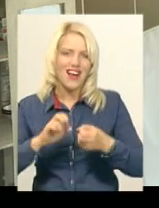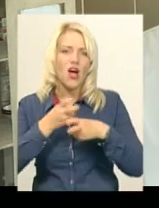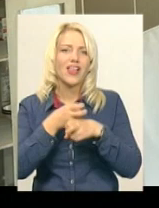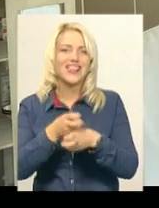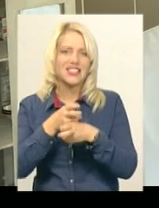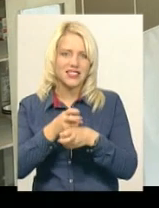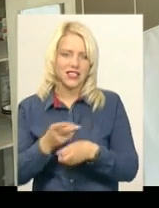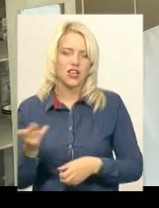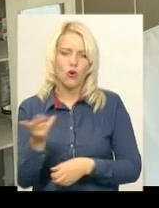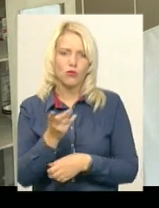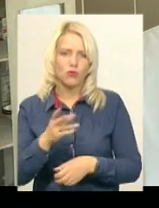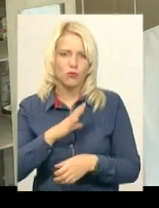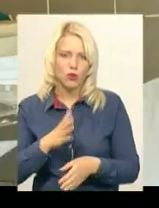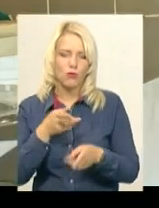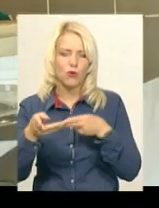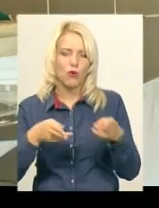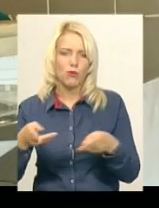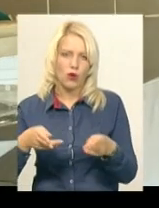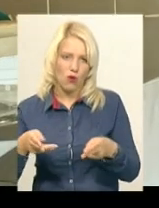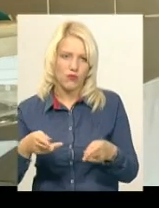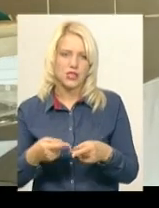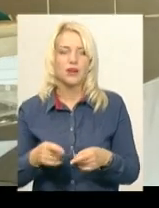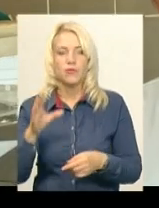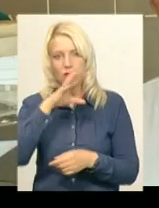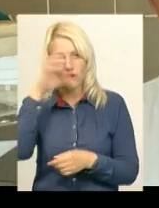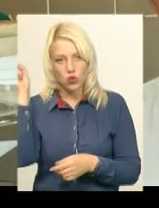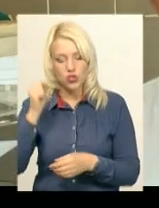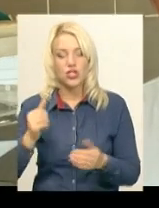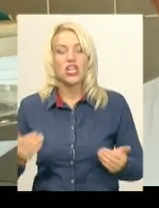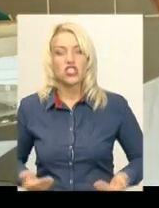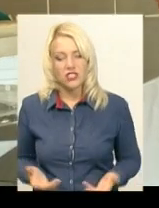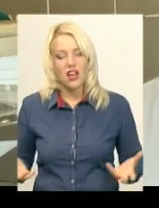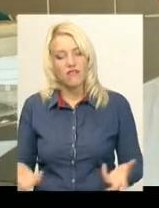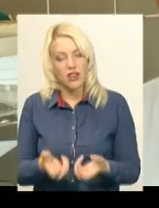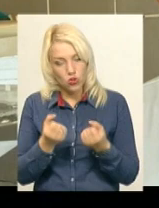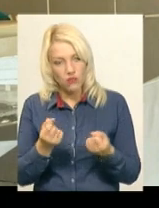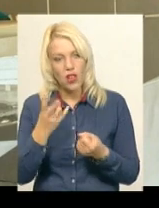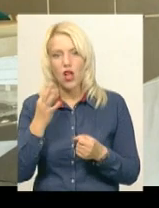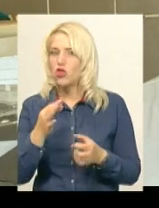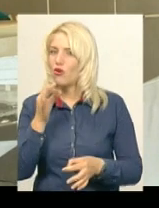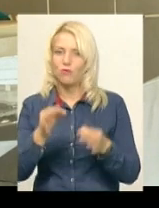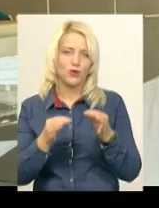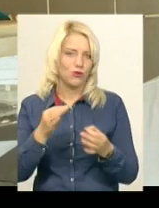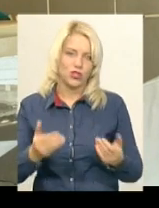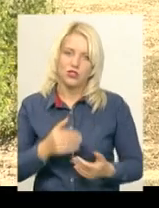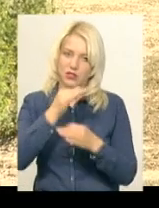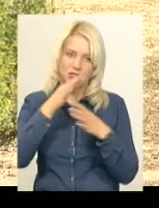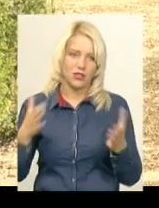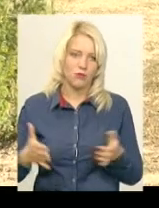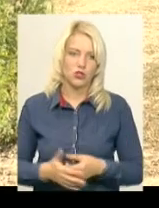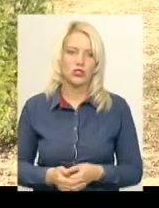птахи прооперовані вночі. Життя ми врятували їм, але в дикій фауні вони вже не можуть бути.